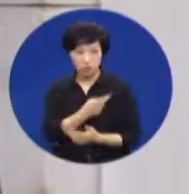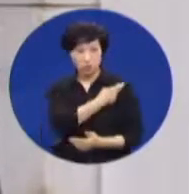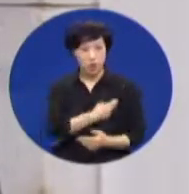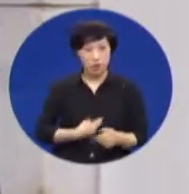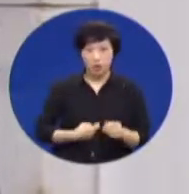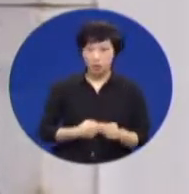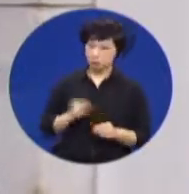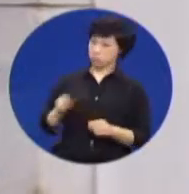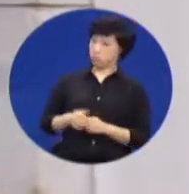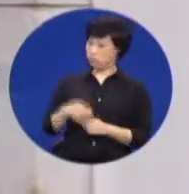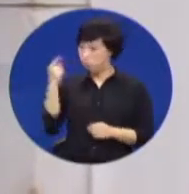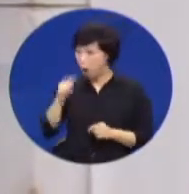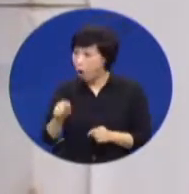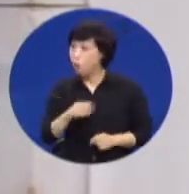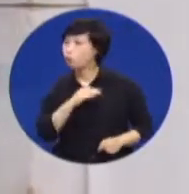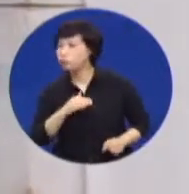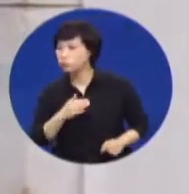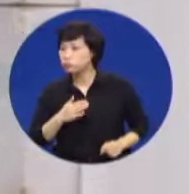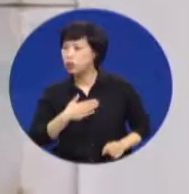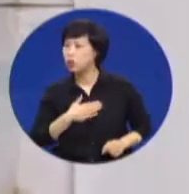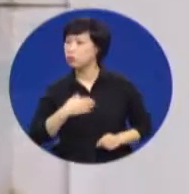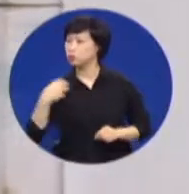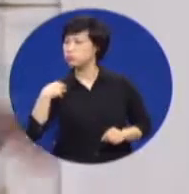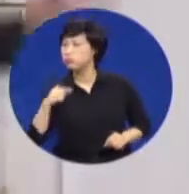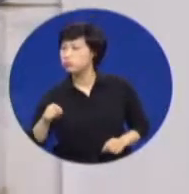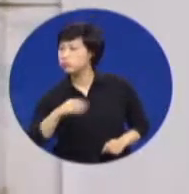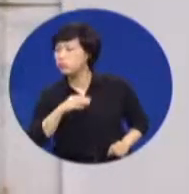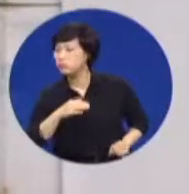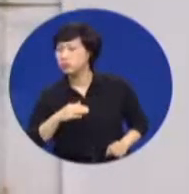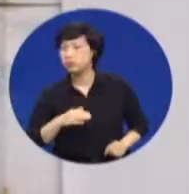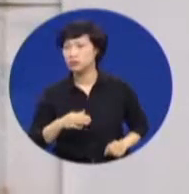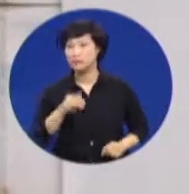이 자식아 그 자리는 내 자리야 임마, 네가 왜 앉아?